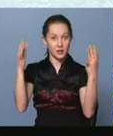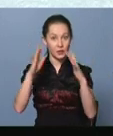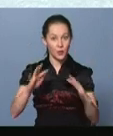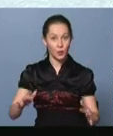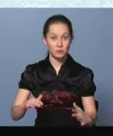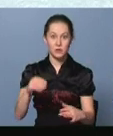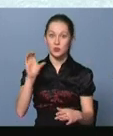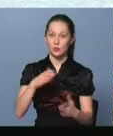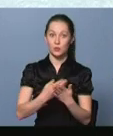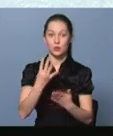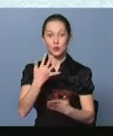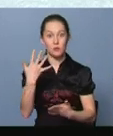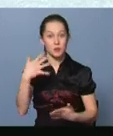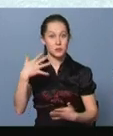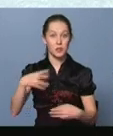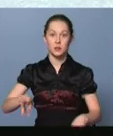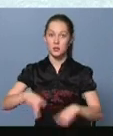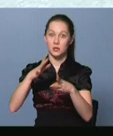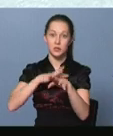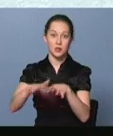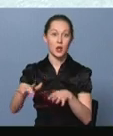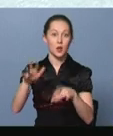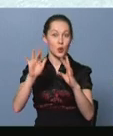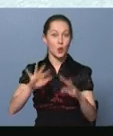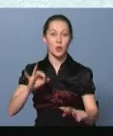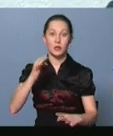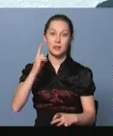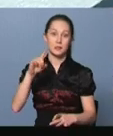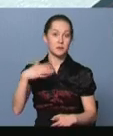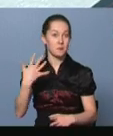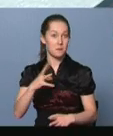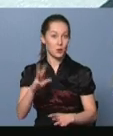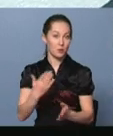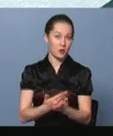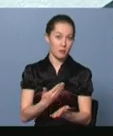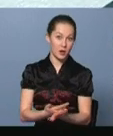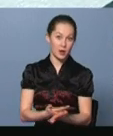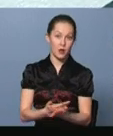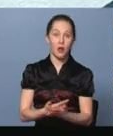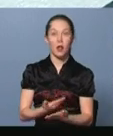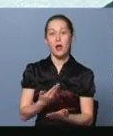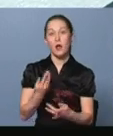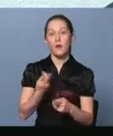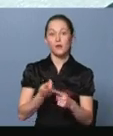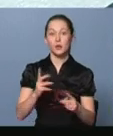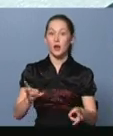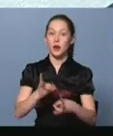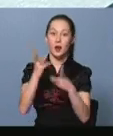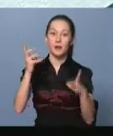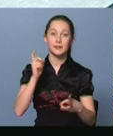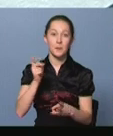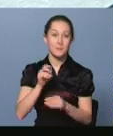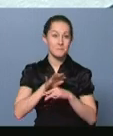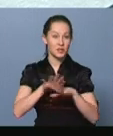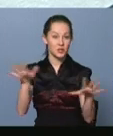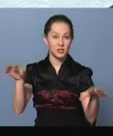секунд 45-50. И за полторы минуты, за две, от вот этого от продуктов горения, от химически едкого